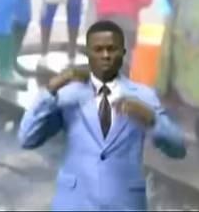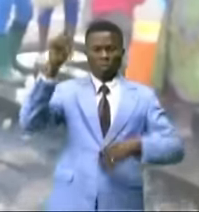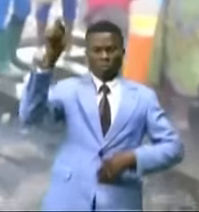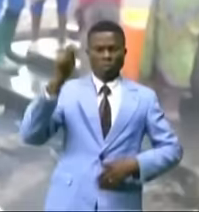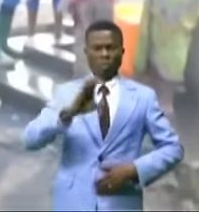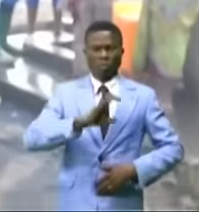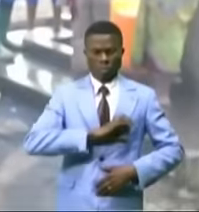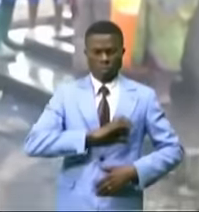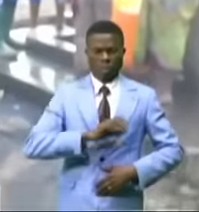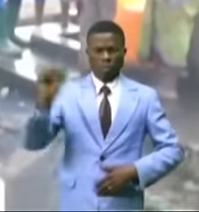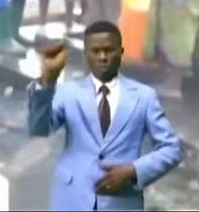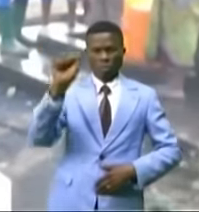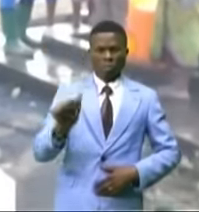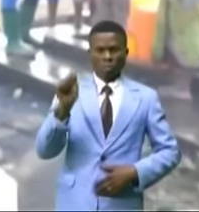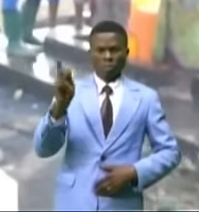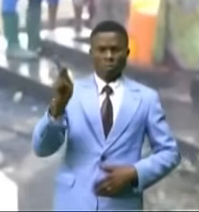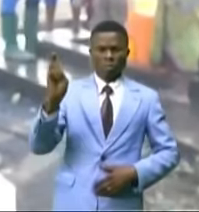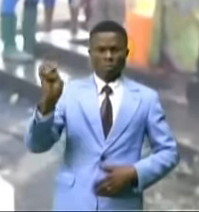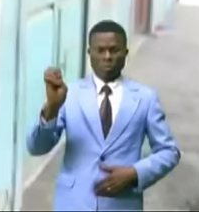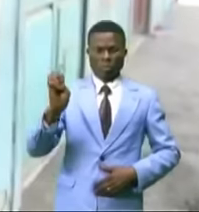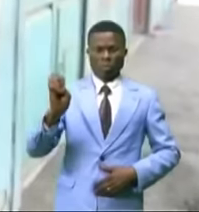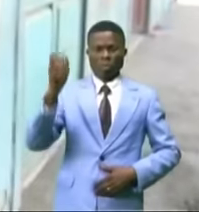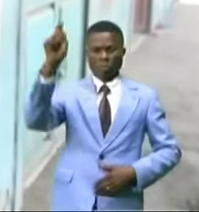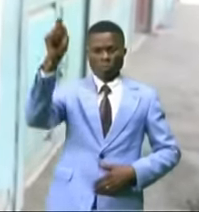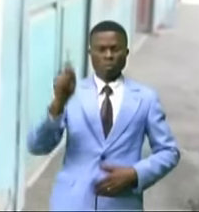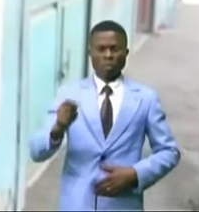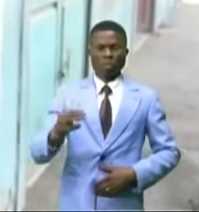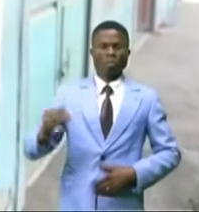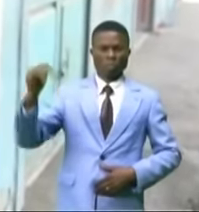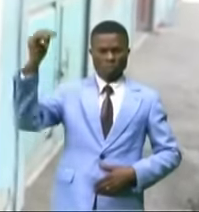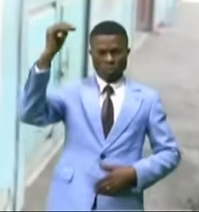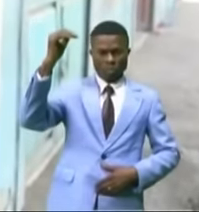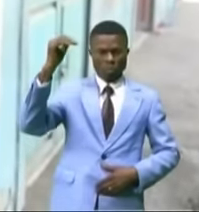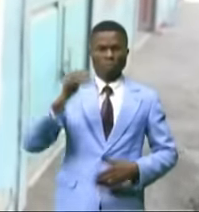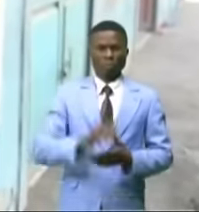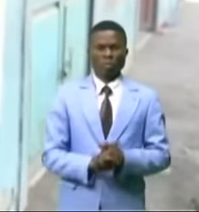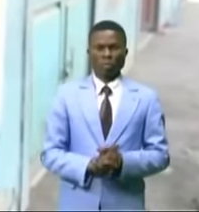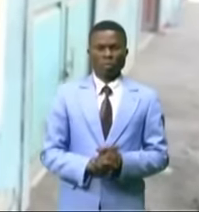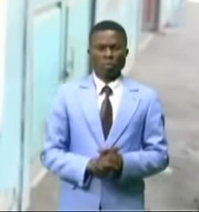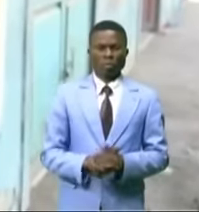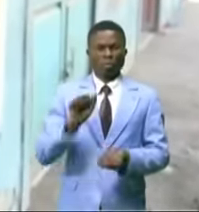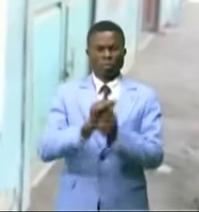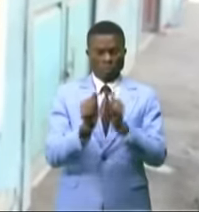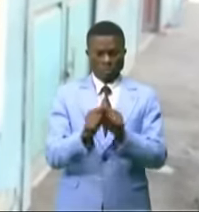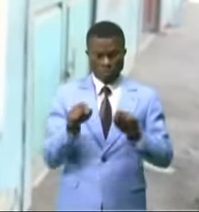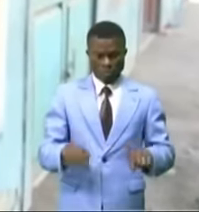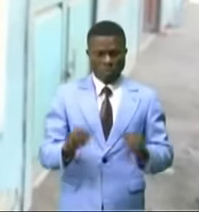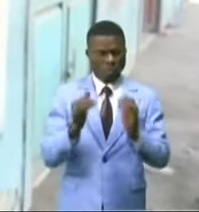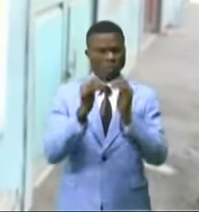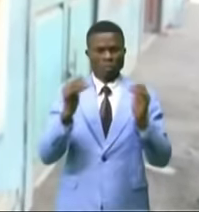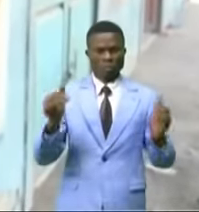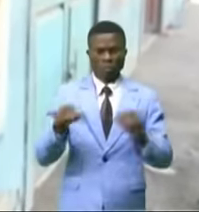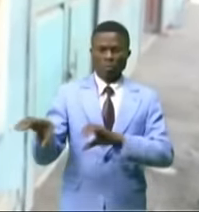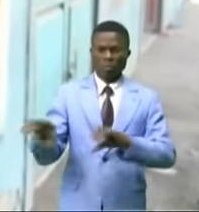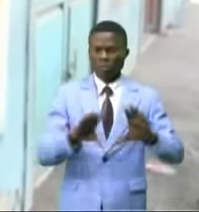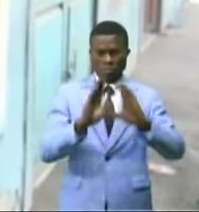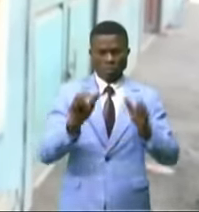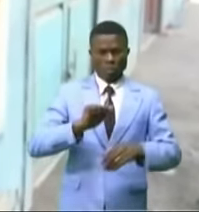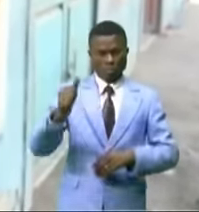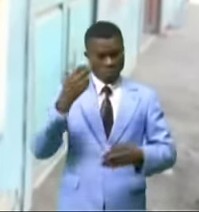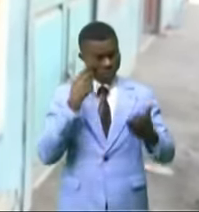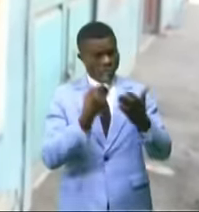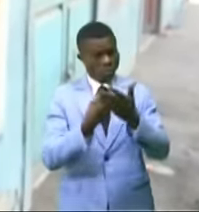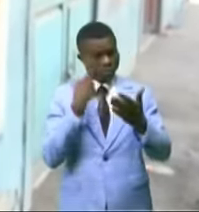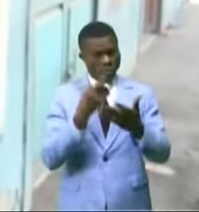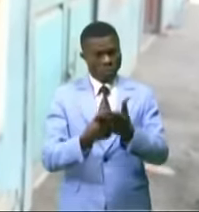à Sake, le commissaire supérieur Kakoma. Bon, à Sake, pour le moment, la situation est calme. Vous-même, vous constatez que